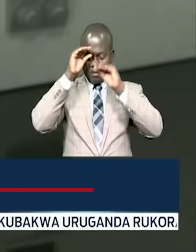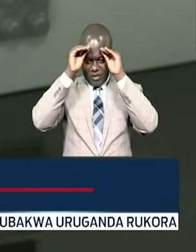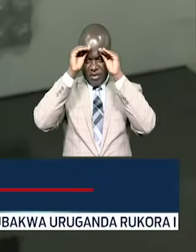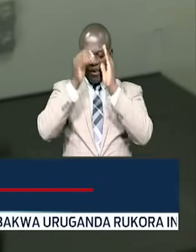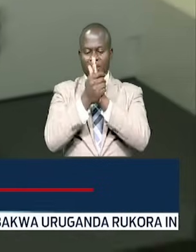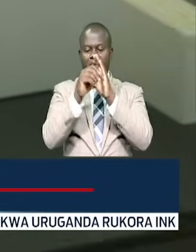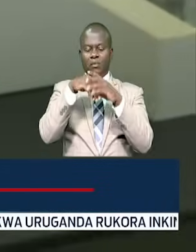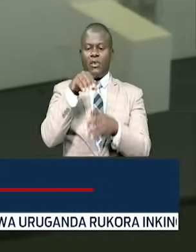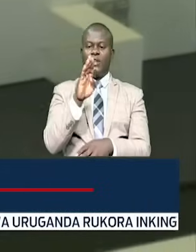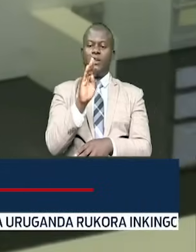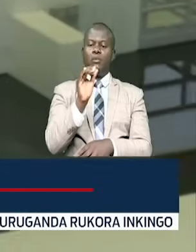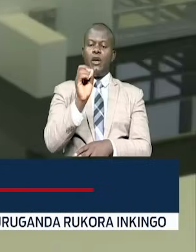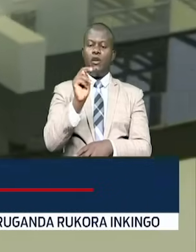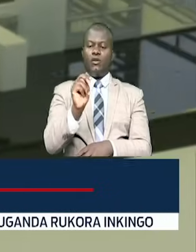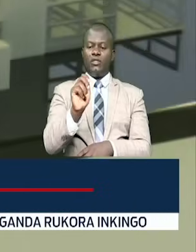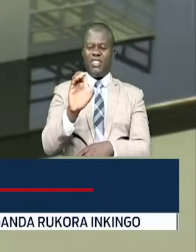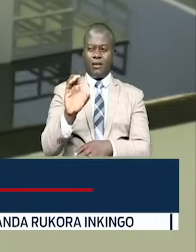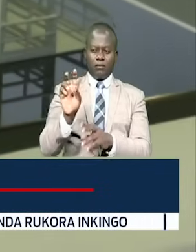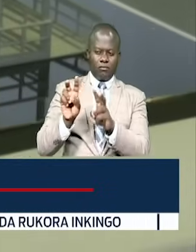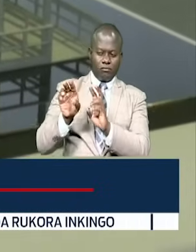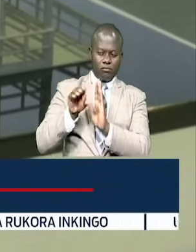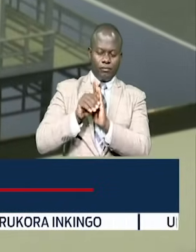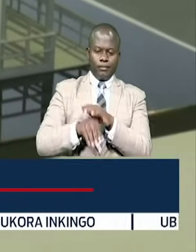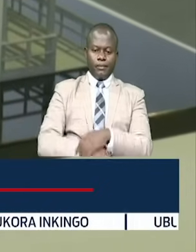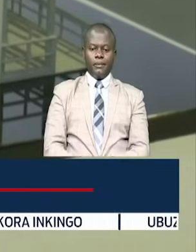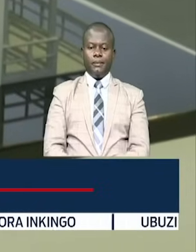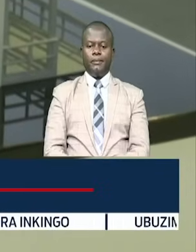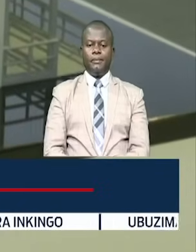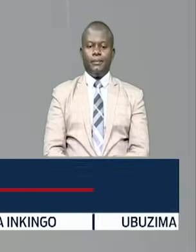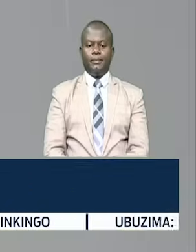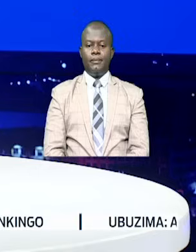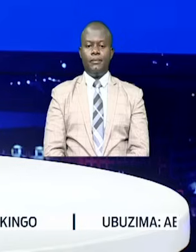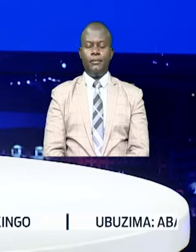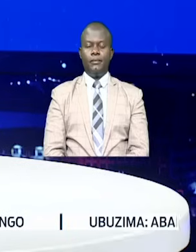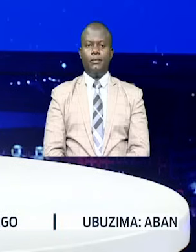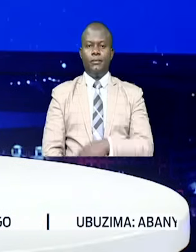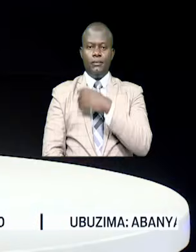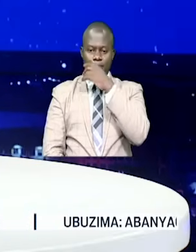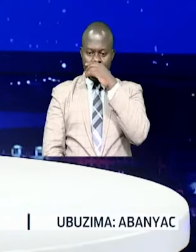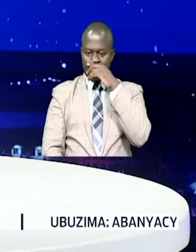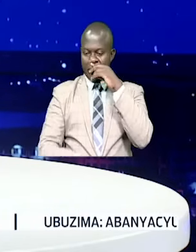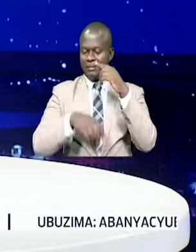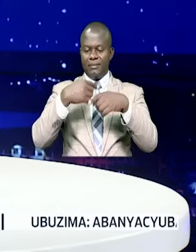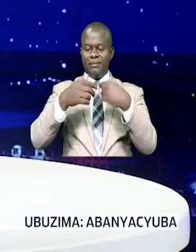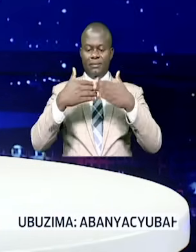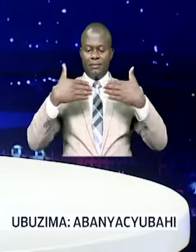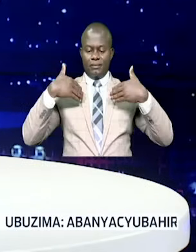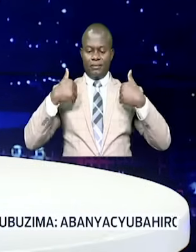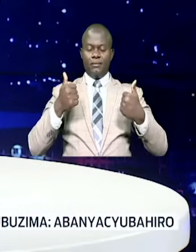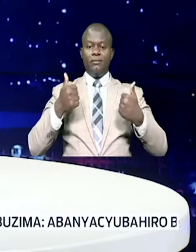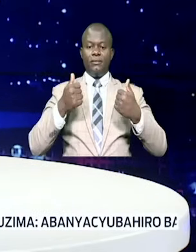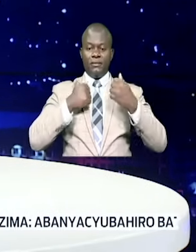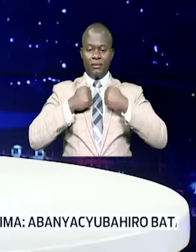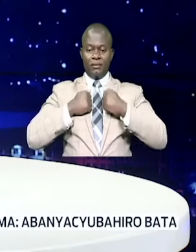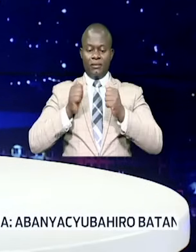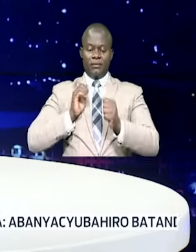BioNTech. Adams Kwizera, Televiziyo Rwanda, i Kigali. Tukivuga ku buzima, tubabwire ko u Rwanda na Komisiyo